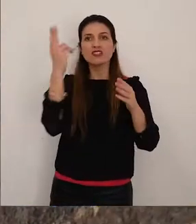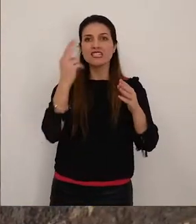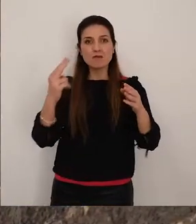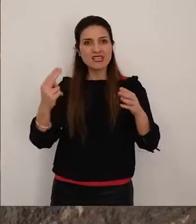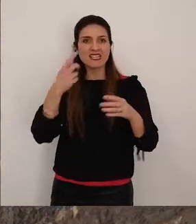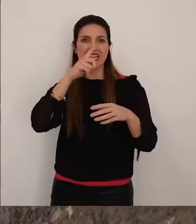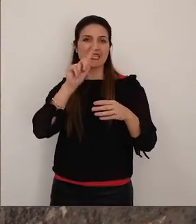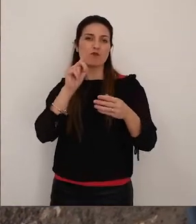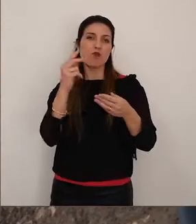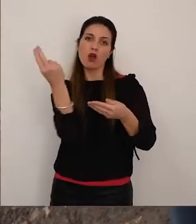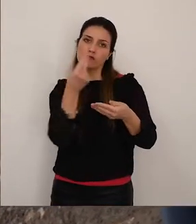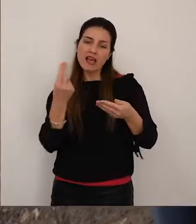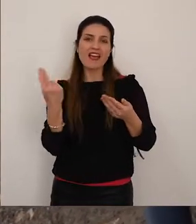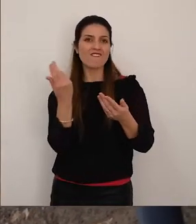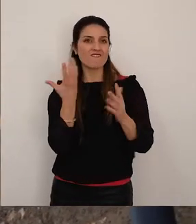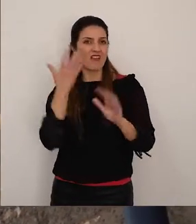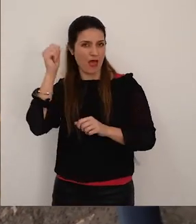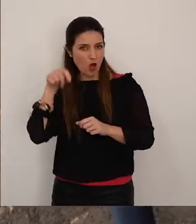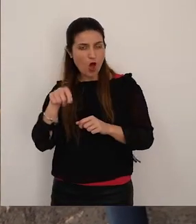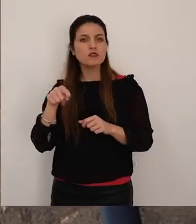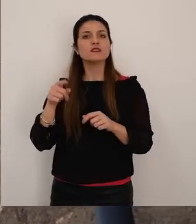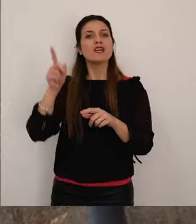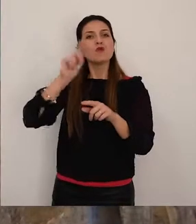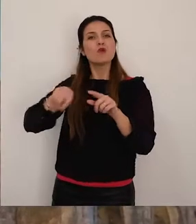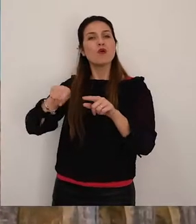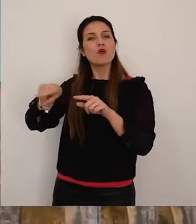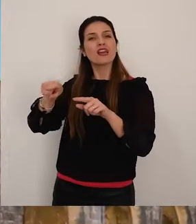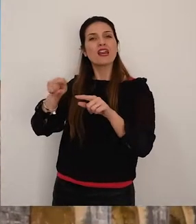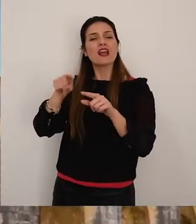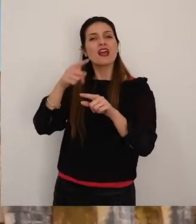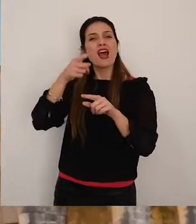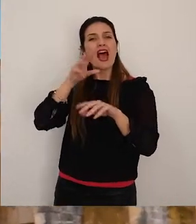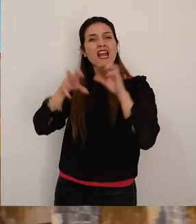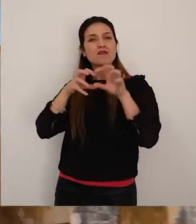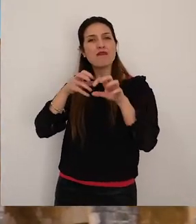d'autore, materiali archeologici ed esemplari di fauna marina.